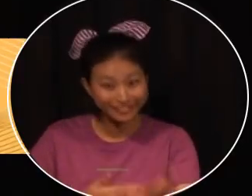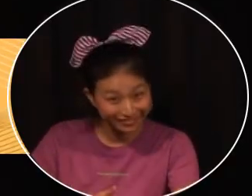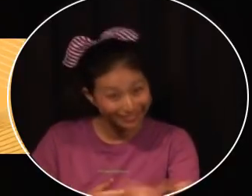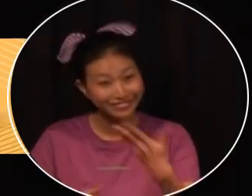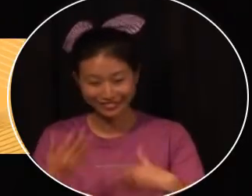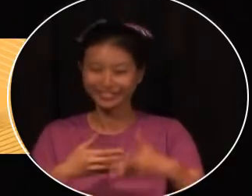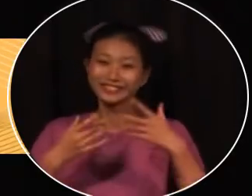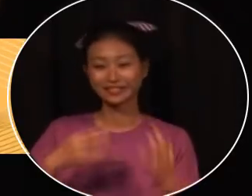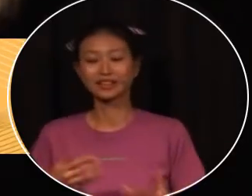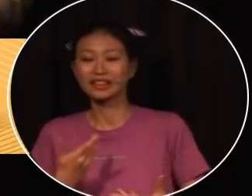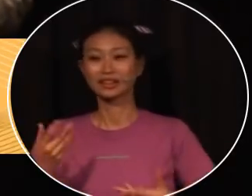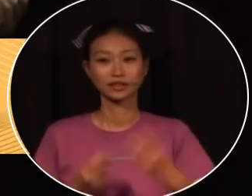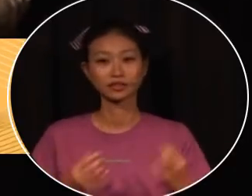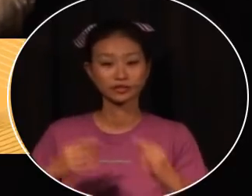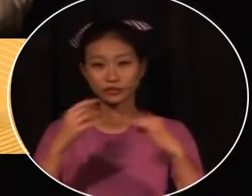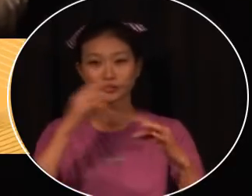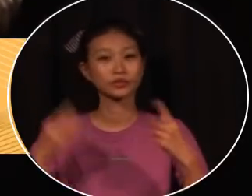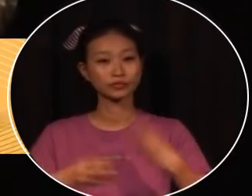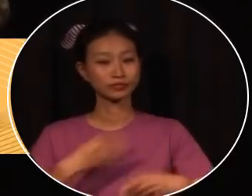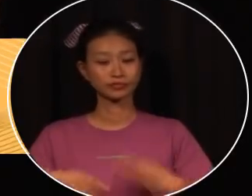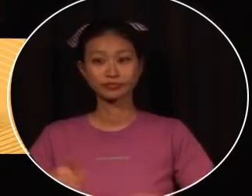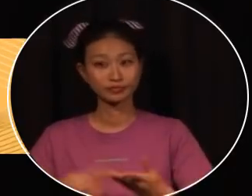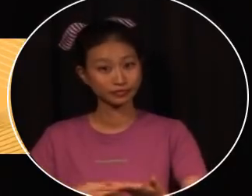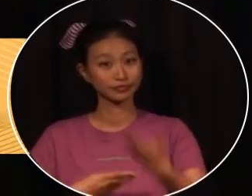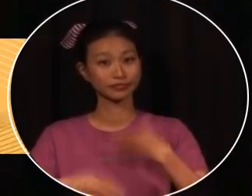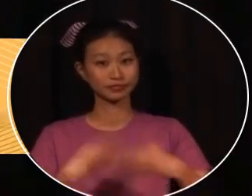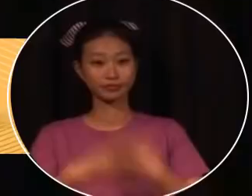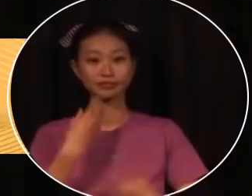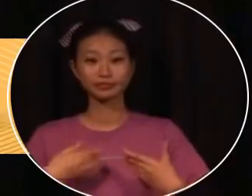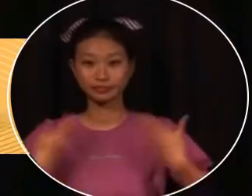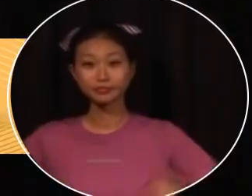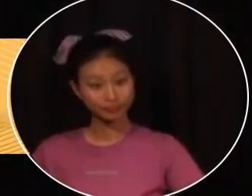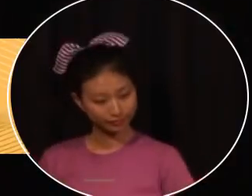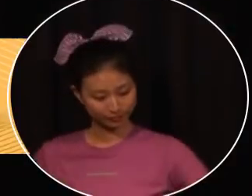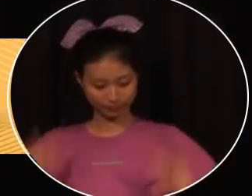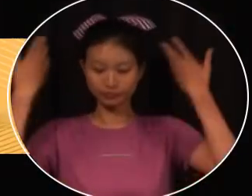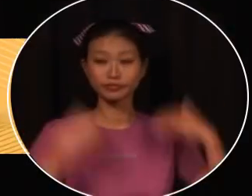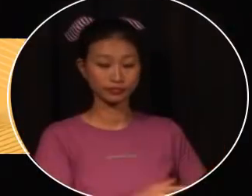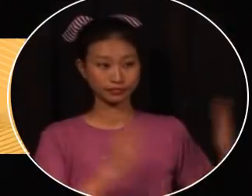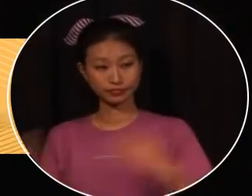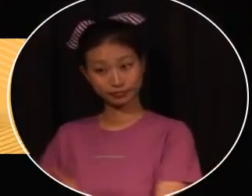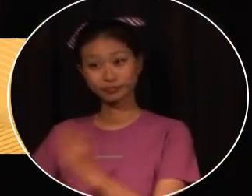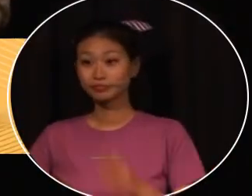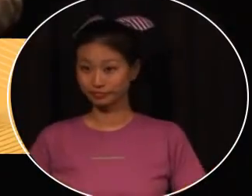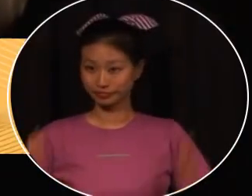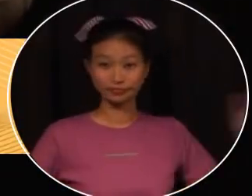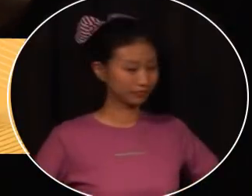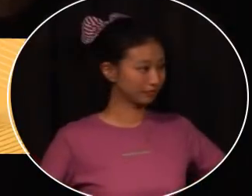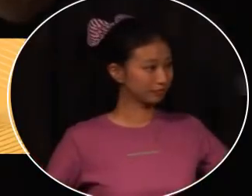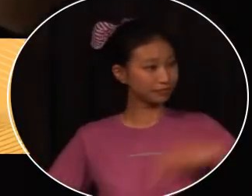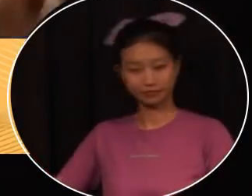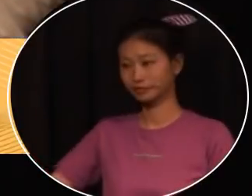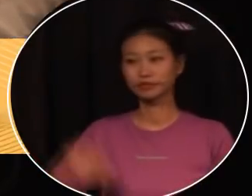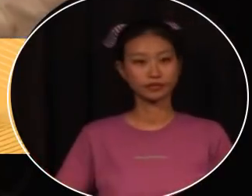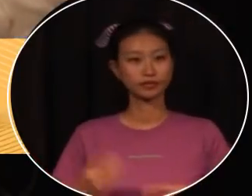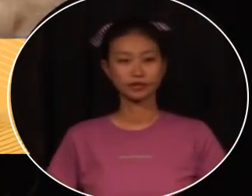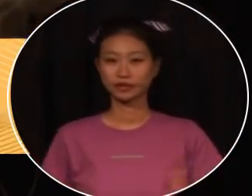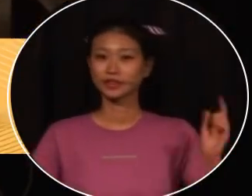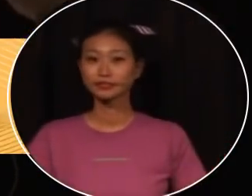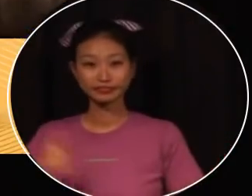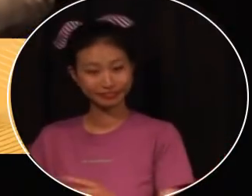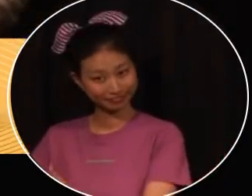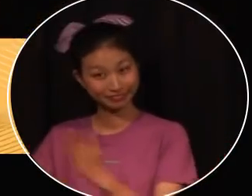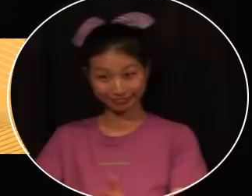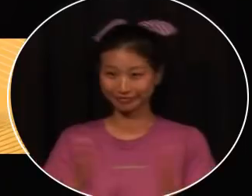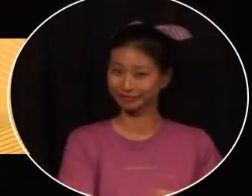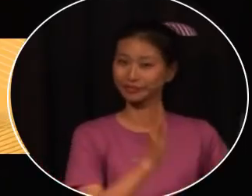正在被日本的情色文化荼毒，被日本的情色文化侵害。我们小孩子看了太多 A 片了，对